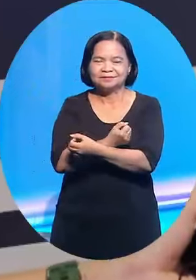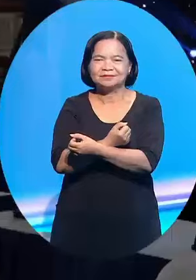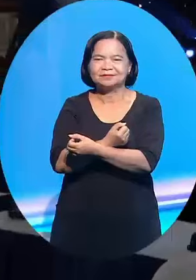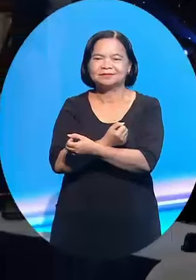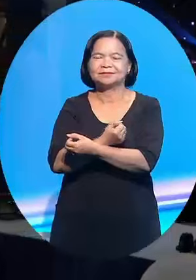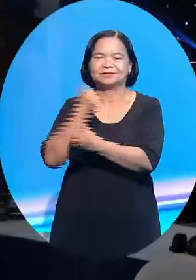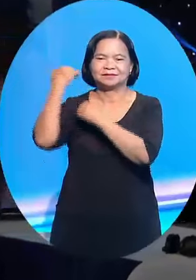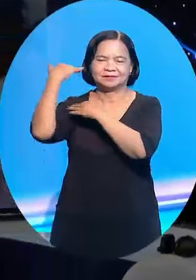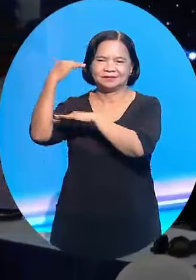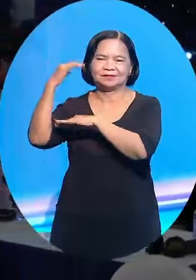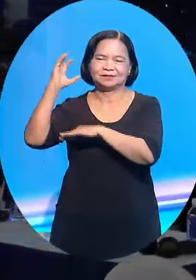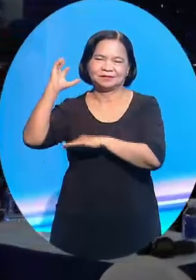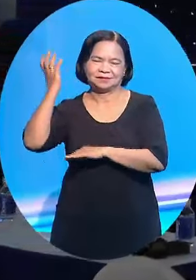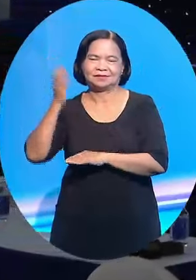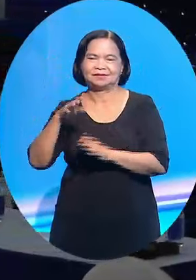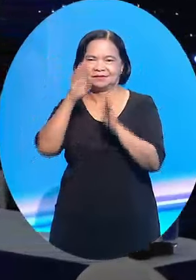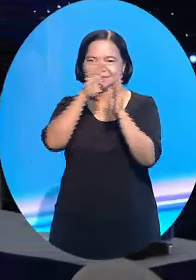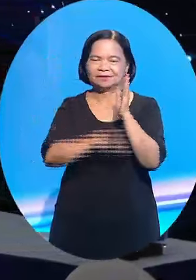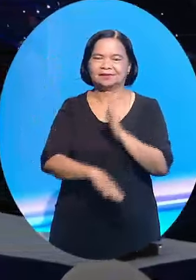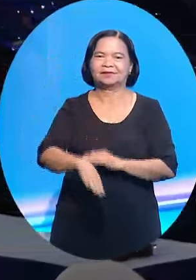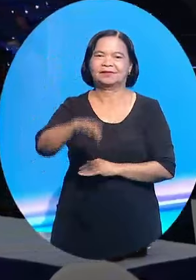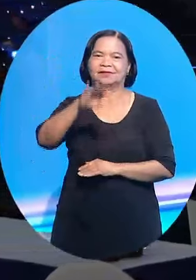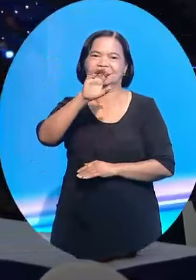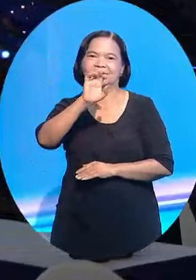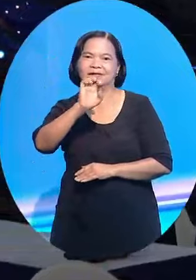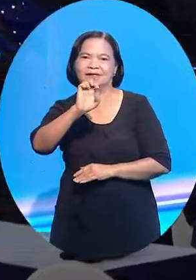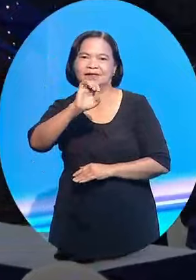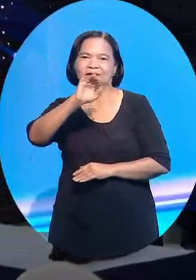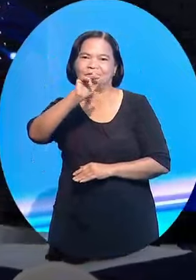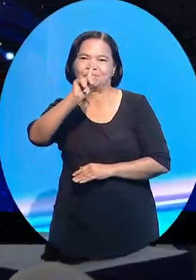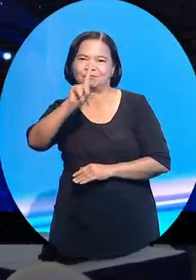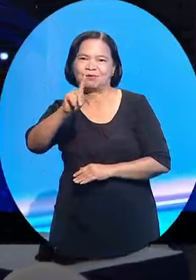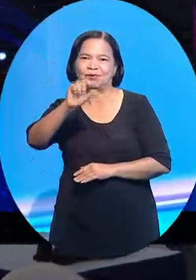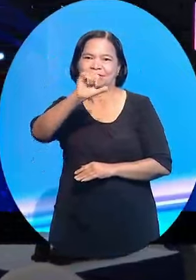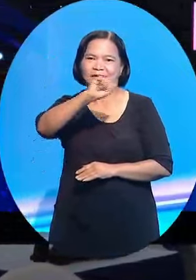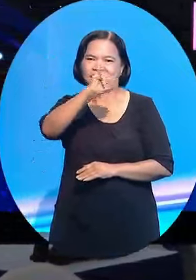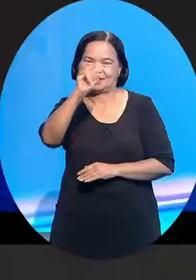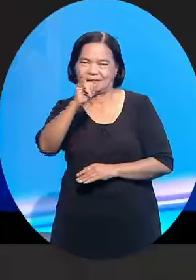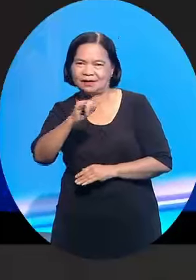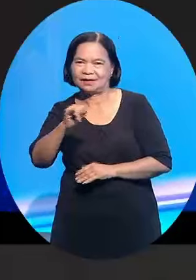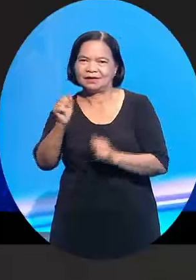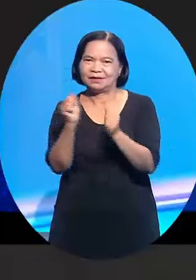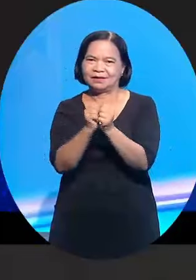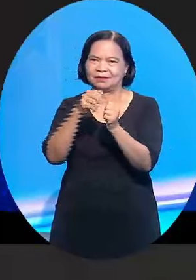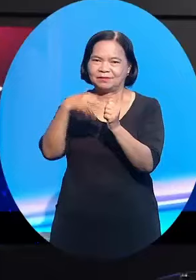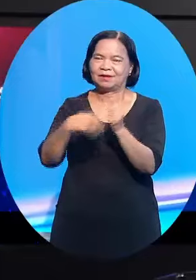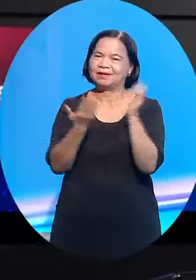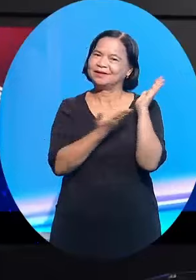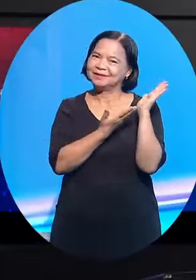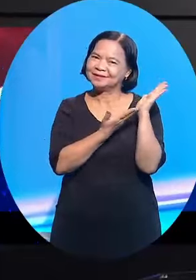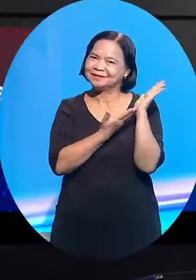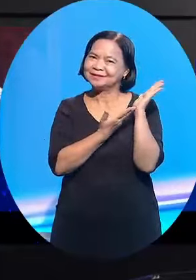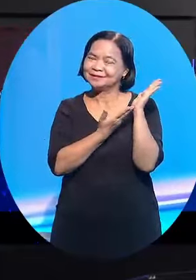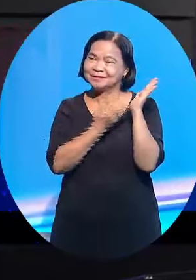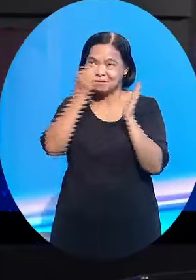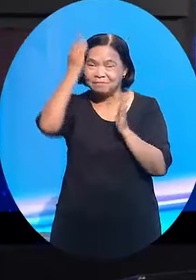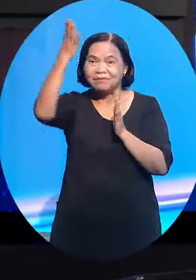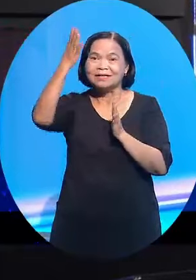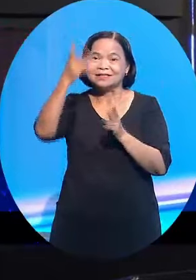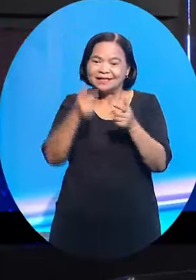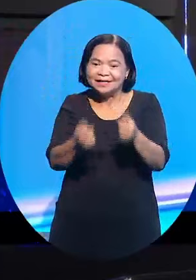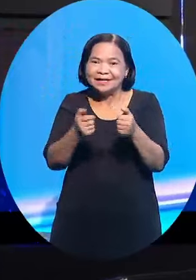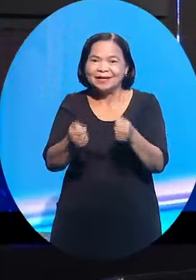giới. Bên cạnh các chương trình ID Xbox và ID Azure, tập đoàn Microsoft còn giới thiệu các nhà sáng tạo và phát triển game độc lập tại